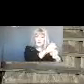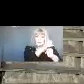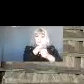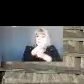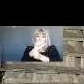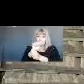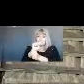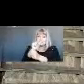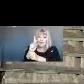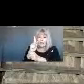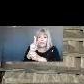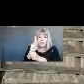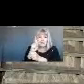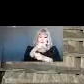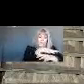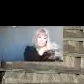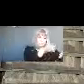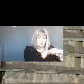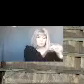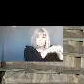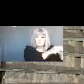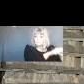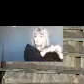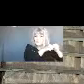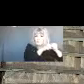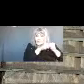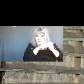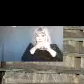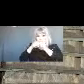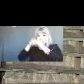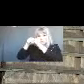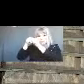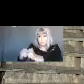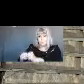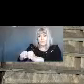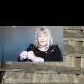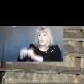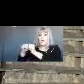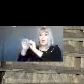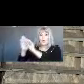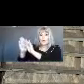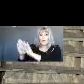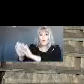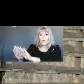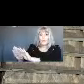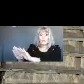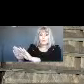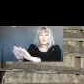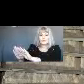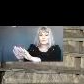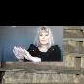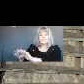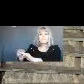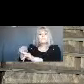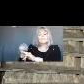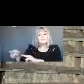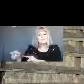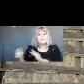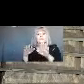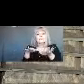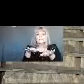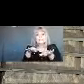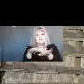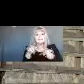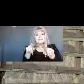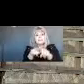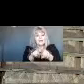op en hoor dat die eerste boodskap wat deur die eerste mense ontvang is, is die mense